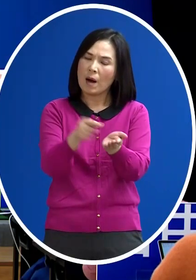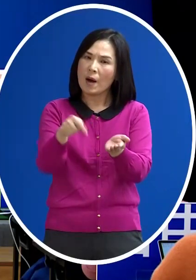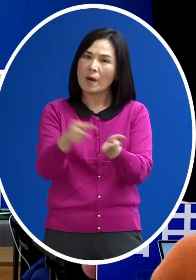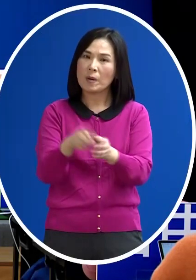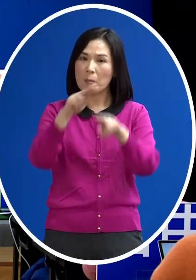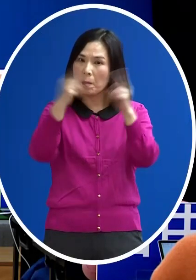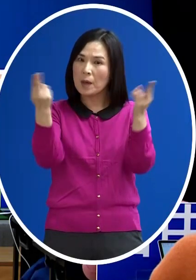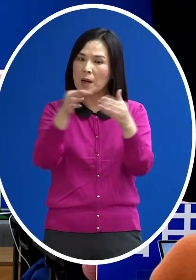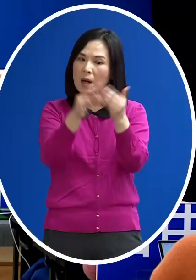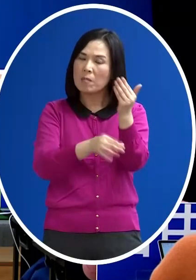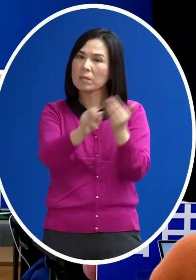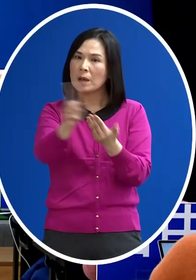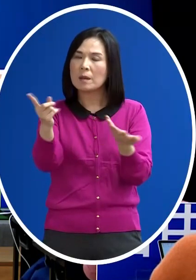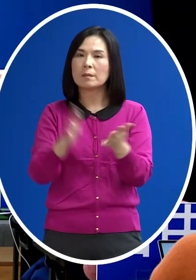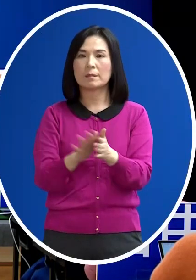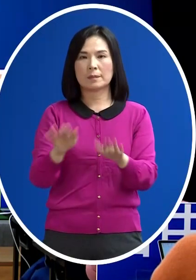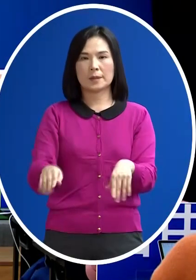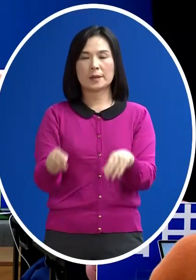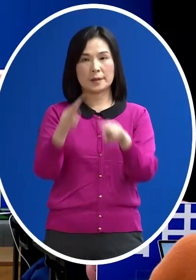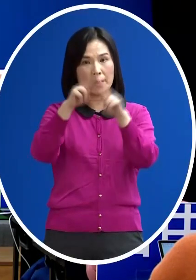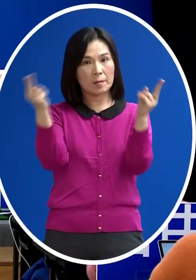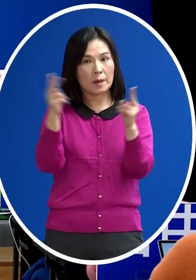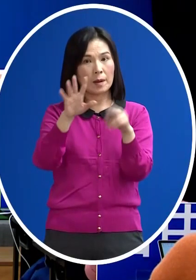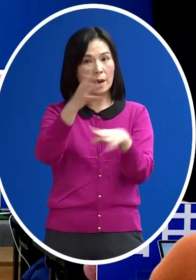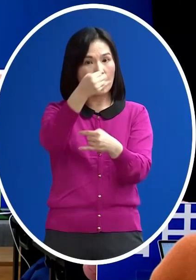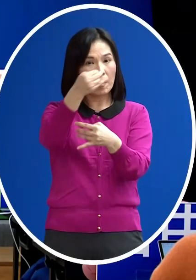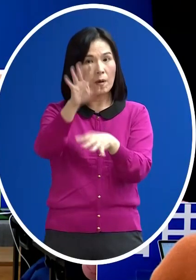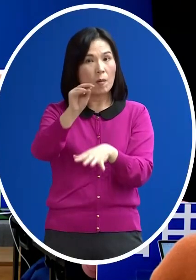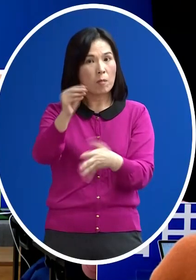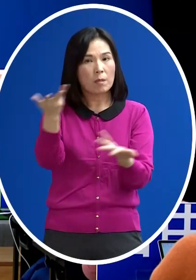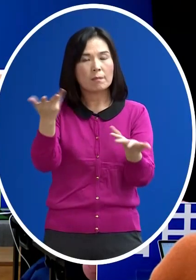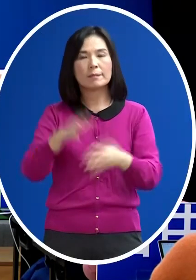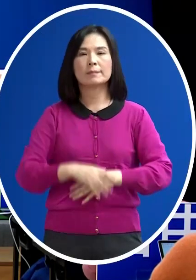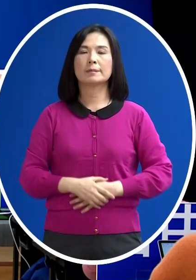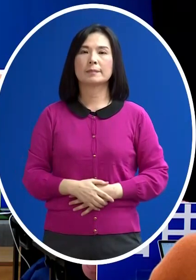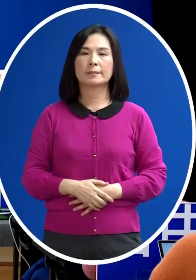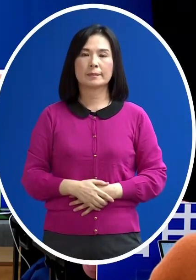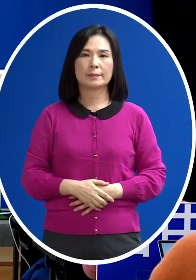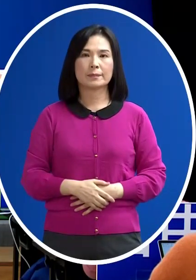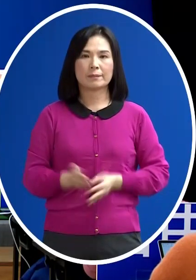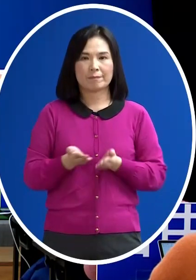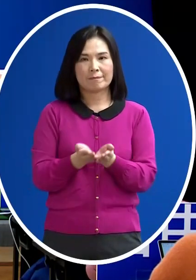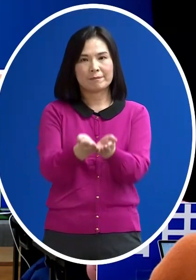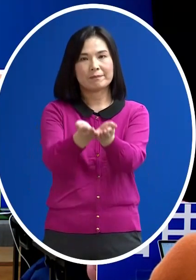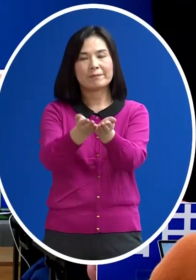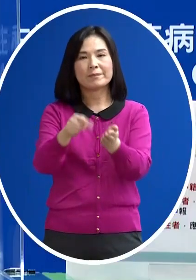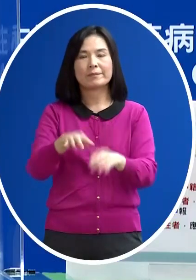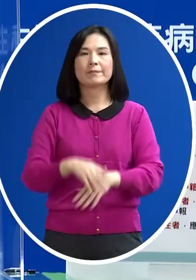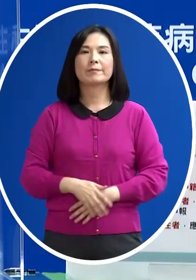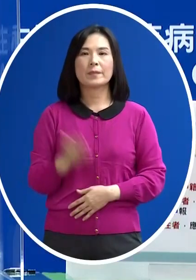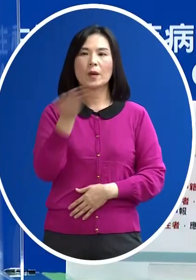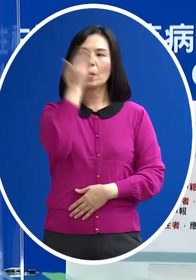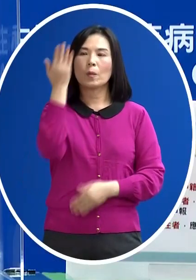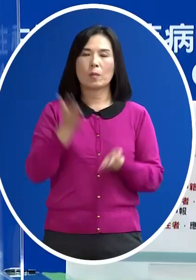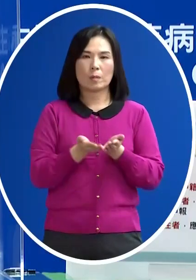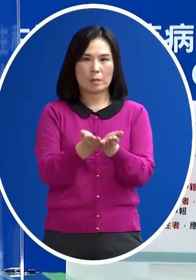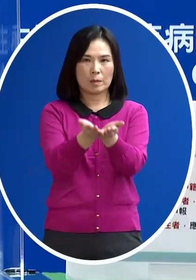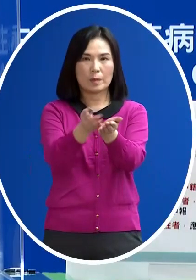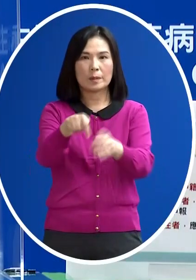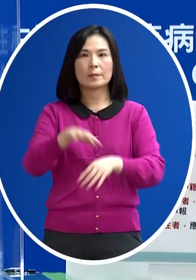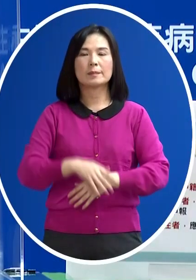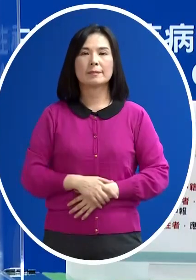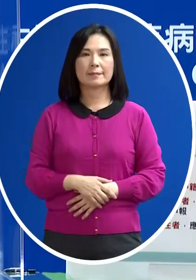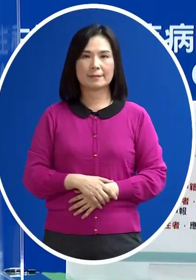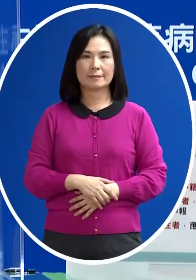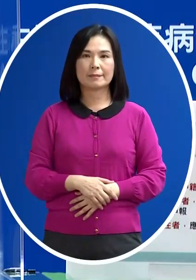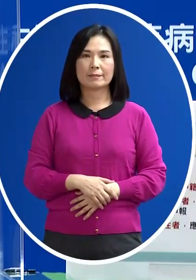跟标准？目前有没有开放的时程或进程可以提供？以上，谢谢。 你说是邮 邮 轮 轮业。 啊？那